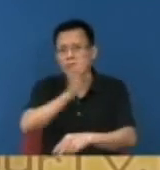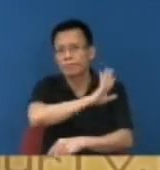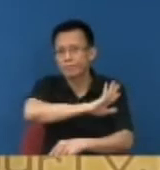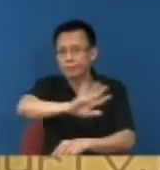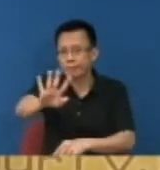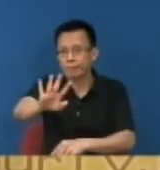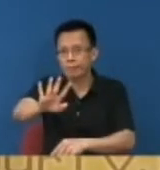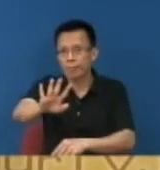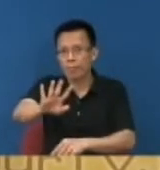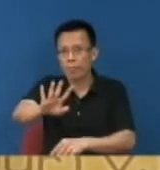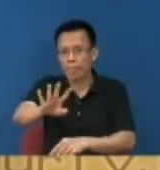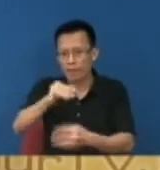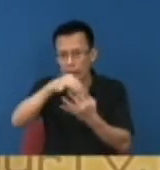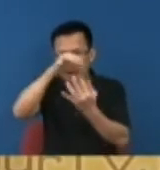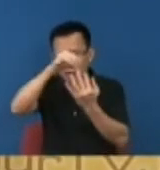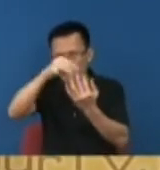係篩選候選人咧？